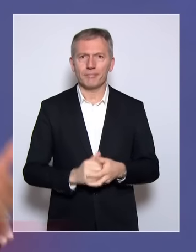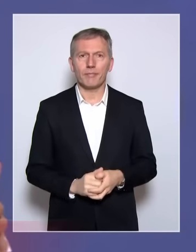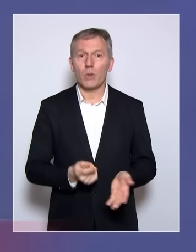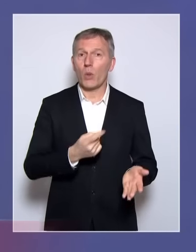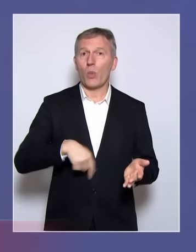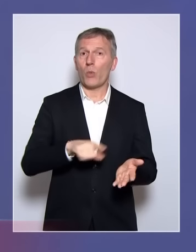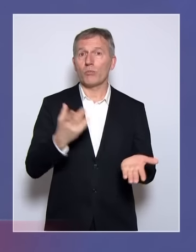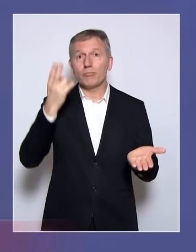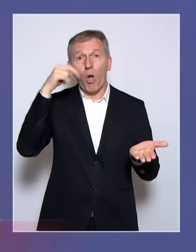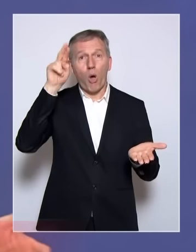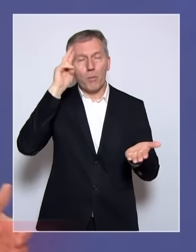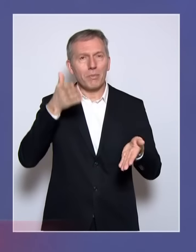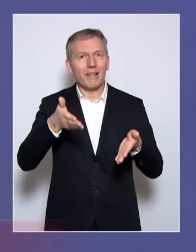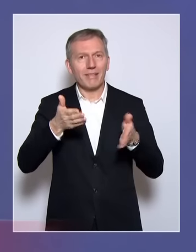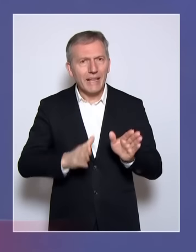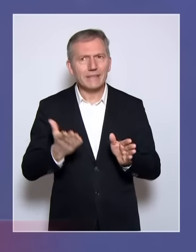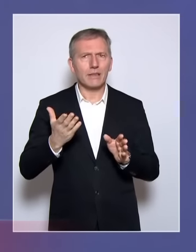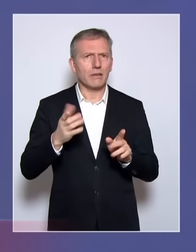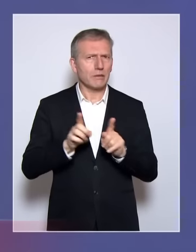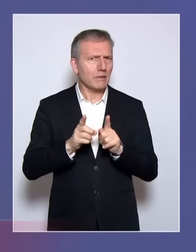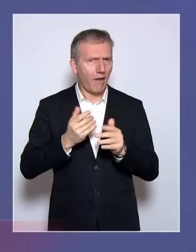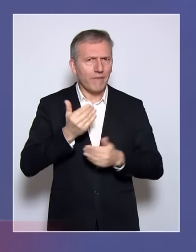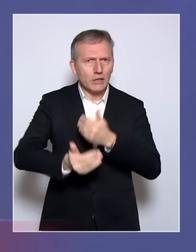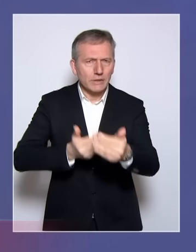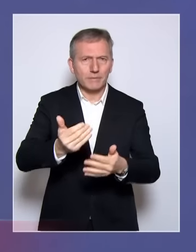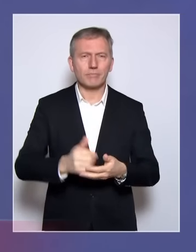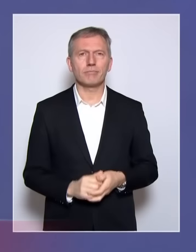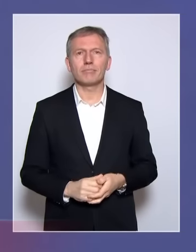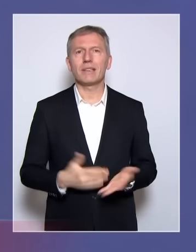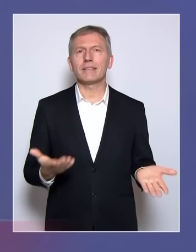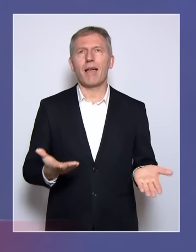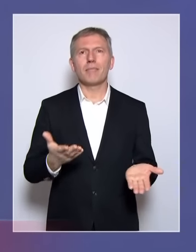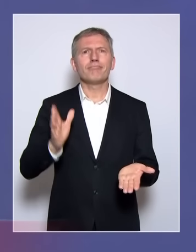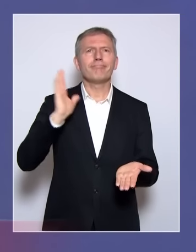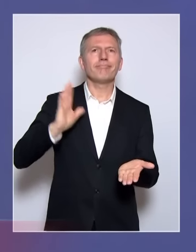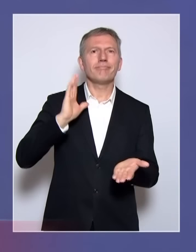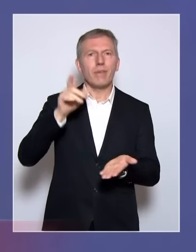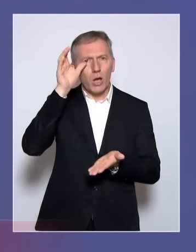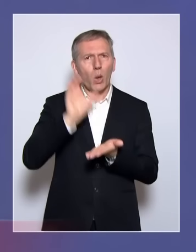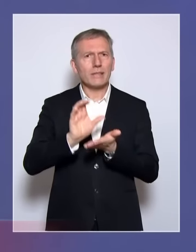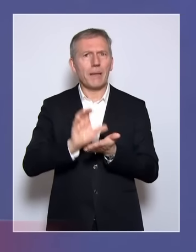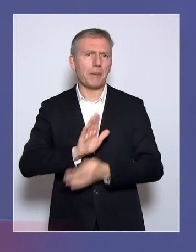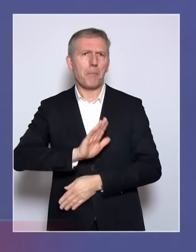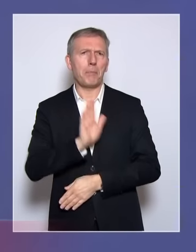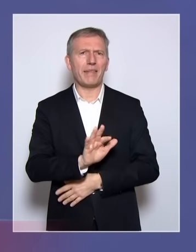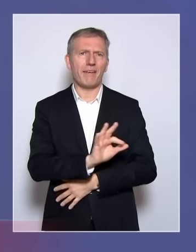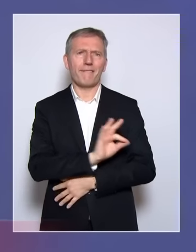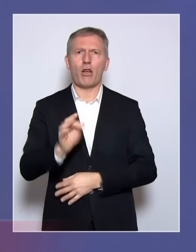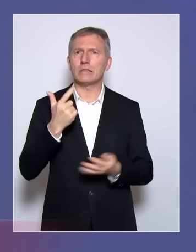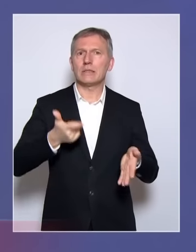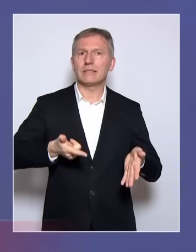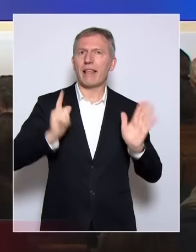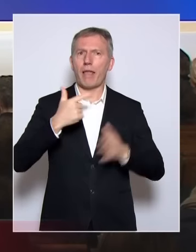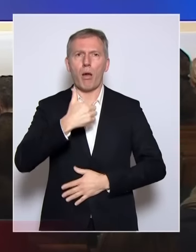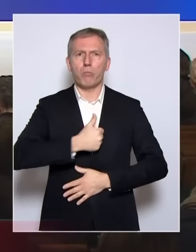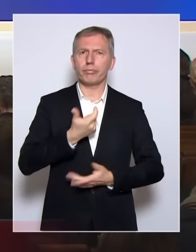notre Europe a décidé, elle a avancé, et ce concept qui pouvait sembler, il y a 7 ans, très français de souveraineté,